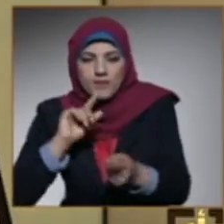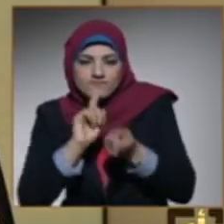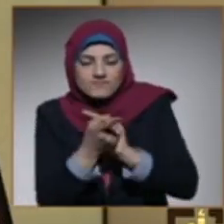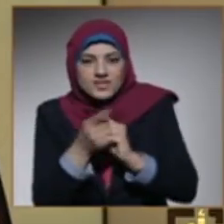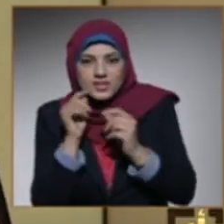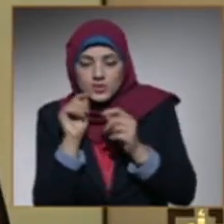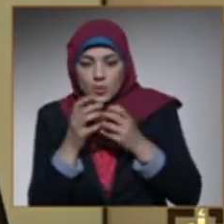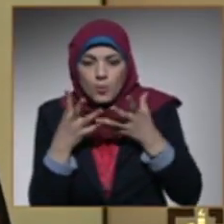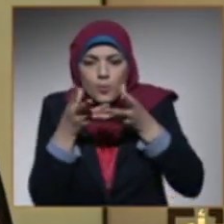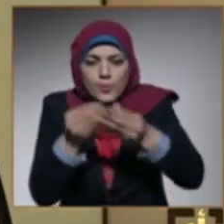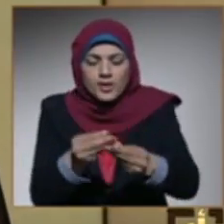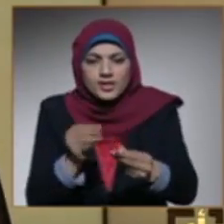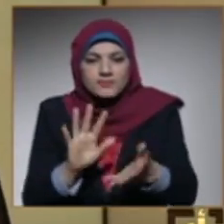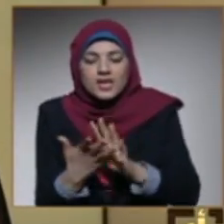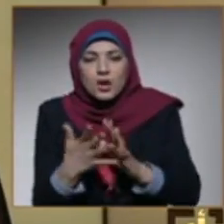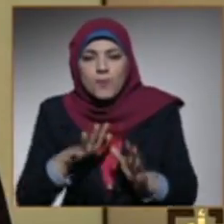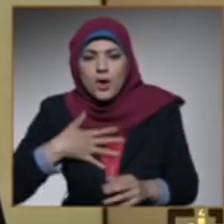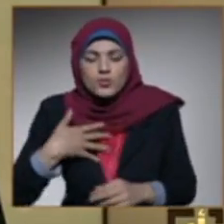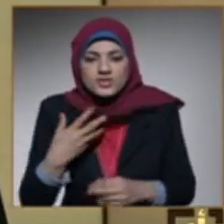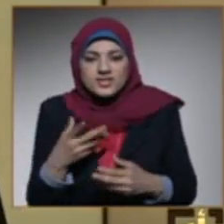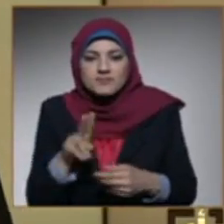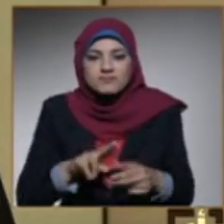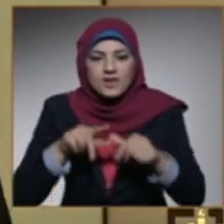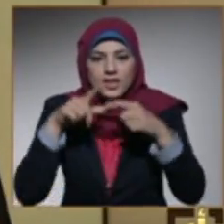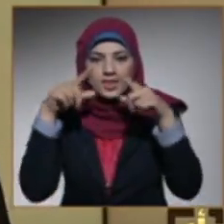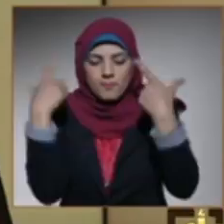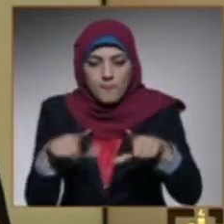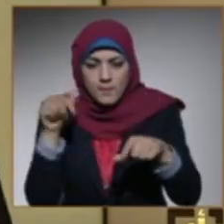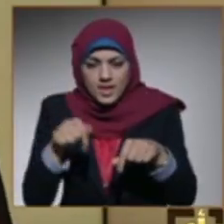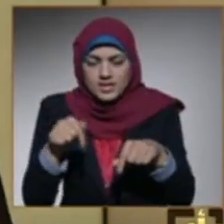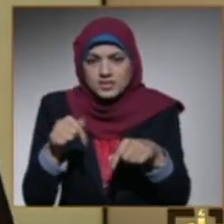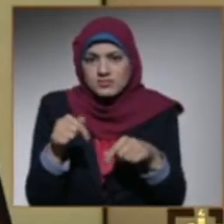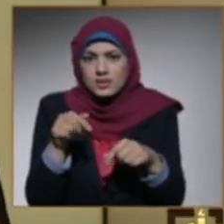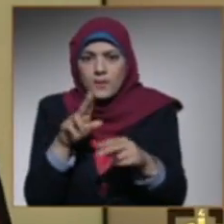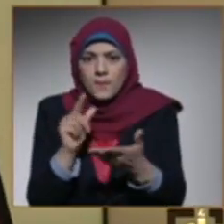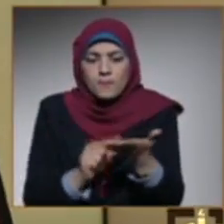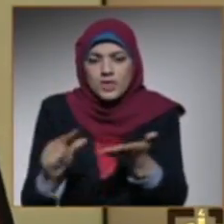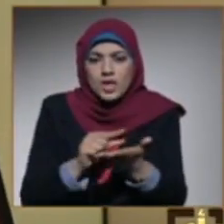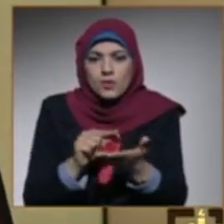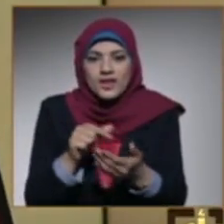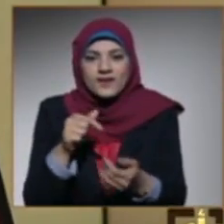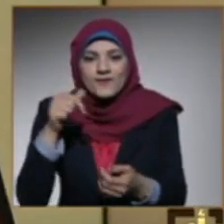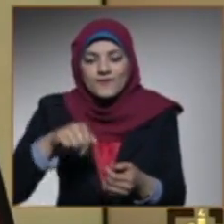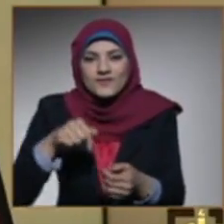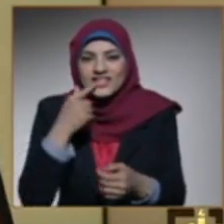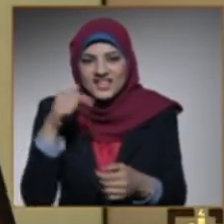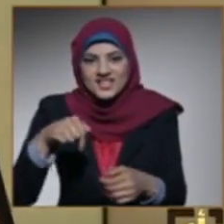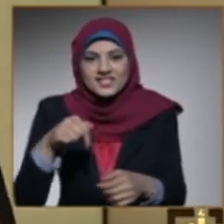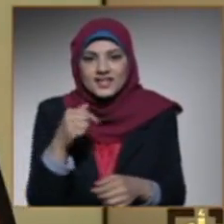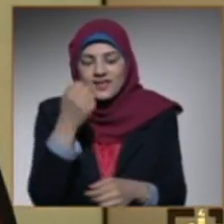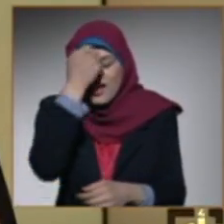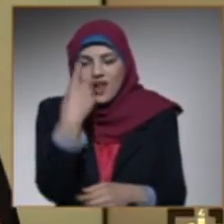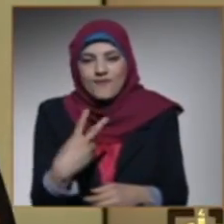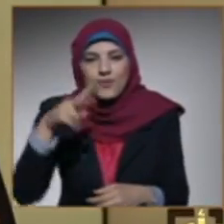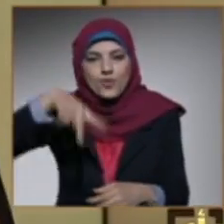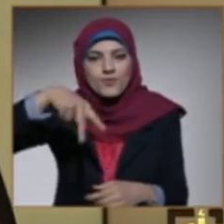لتعلمها؟ إيه هي مطالبهم من الدولة، خاصة أن عام 2018 هو عام ذوي القدرات الخاصة؟ كل